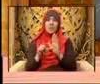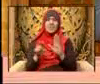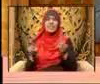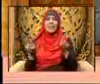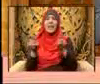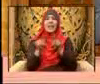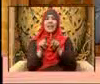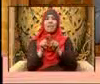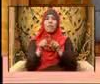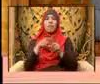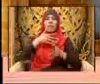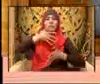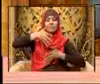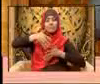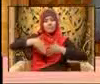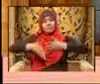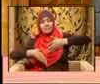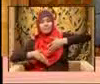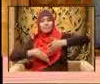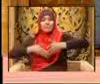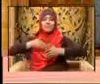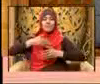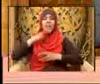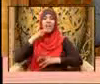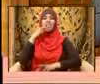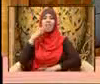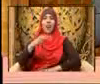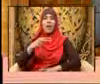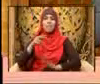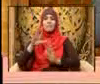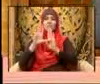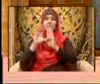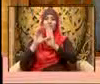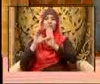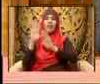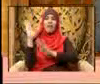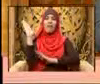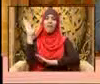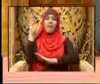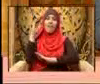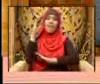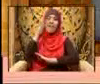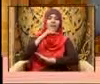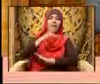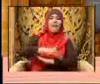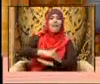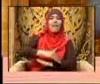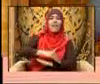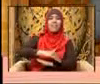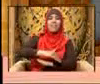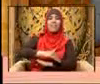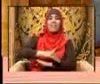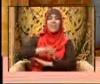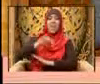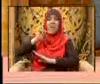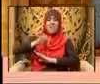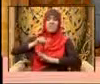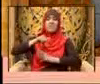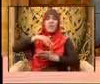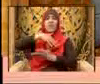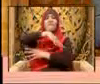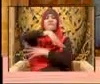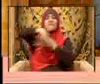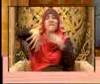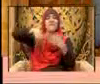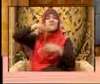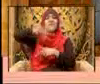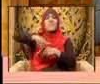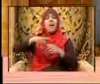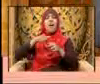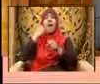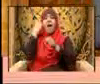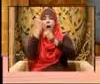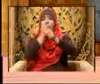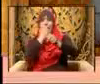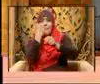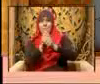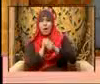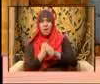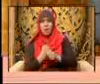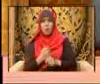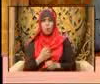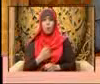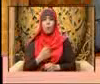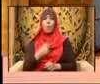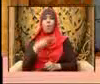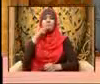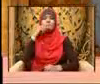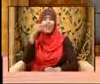على حركات وعبارة على أقوال يقوم بها الإنسان، فتختلط الأقوال بالأفعال مع إخلاص